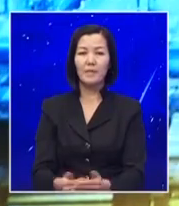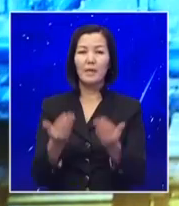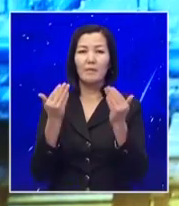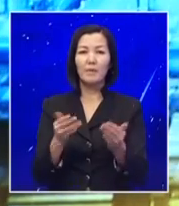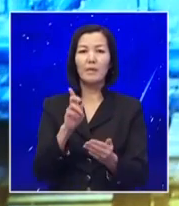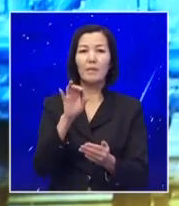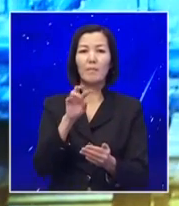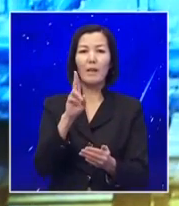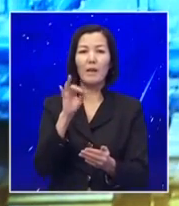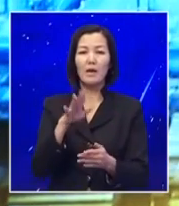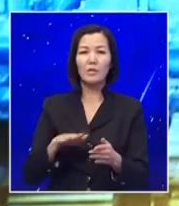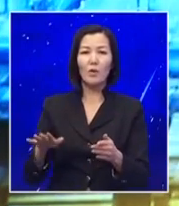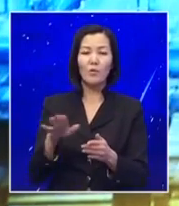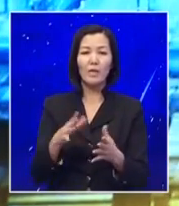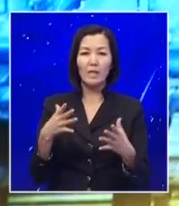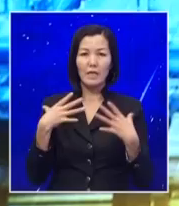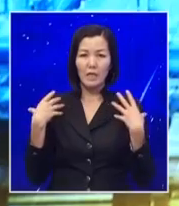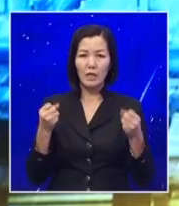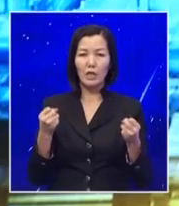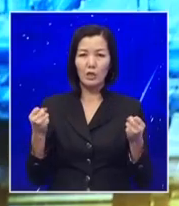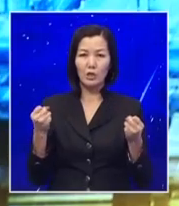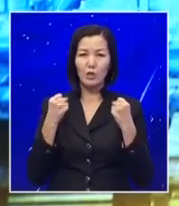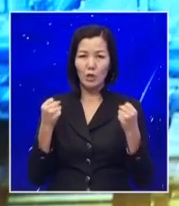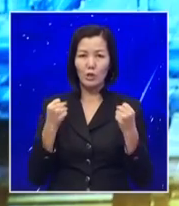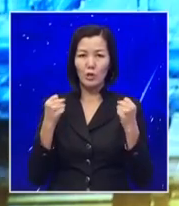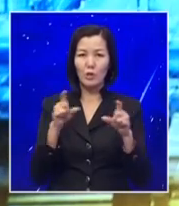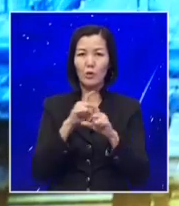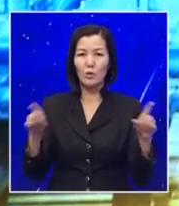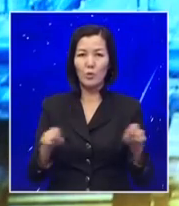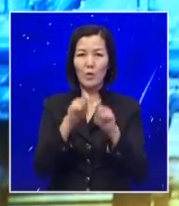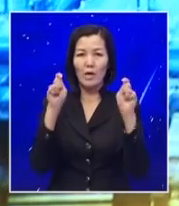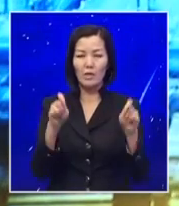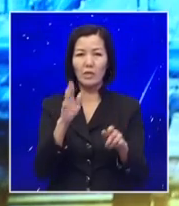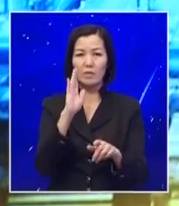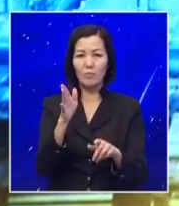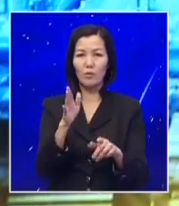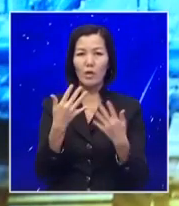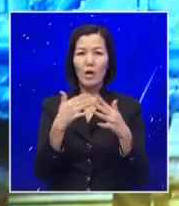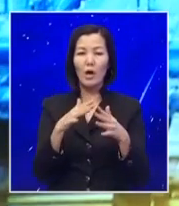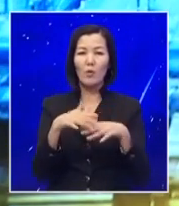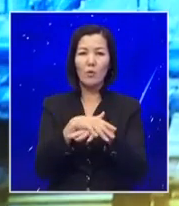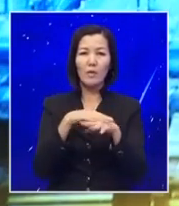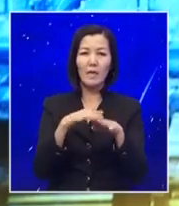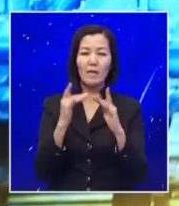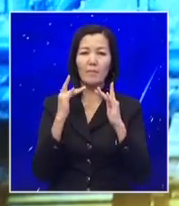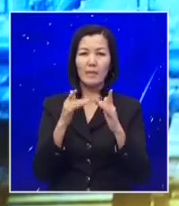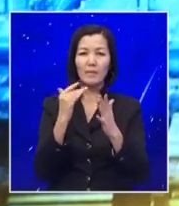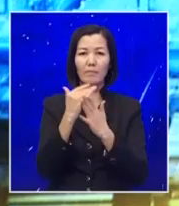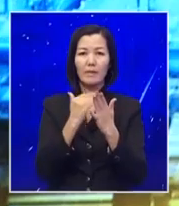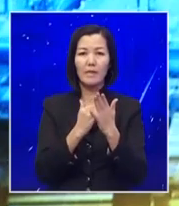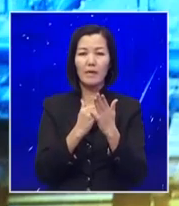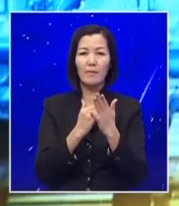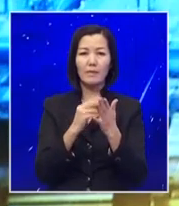Биыл Балқаш ауданында дене шынықтыру және сауықтыру кешені қолданысқа беріледі. Оған ауыл ел бесігі бағдарламасы аясында